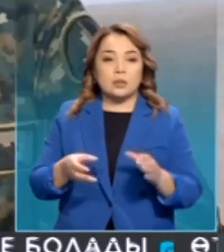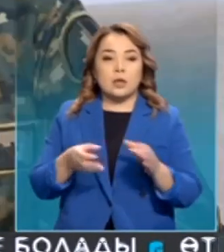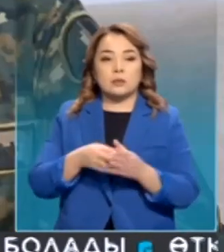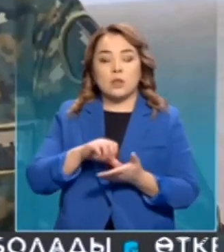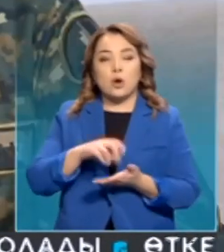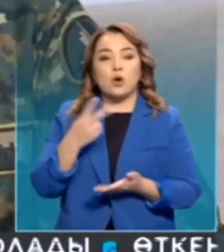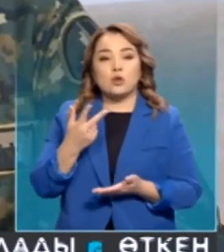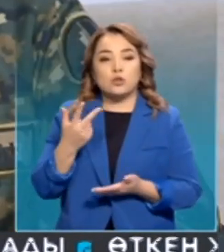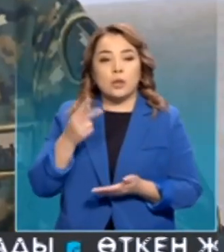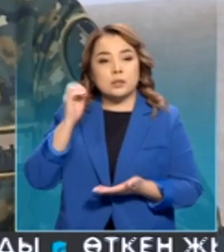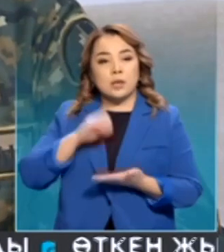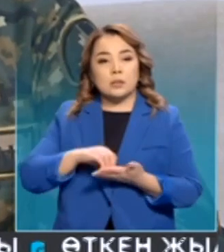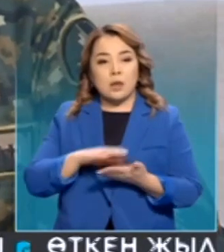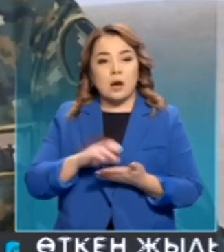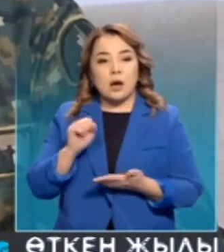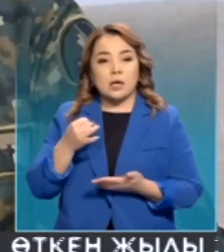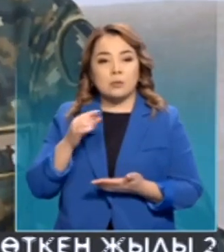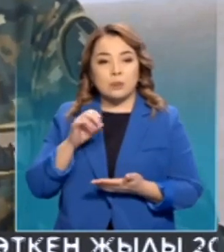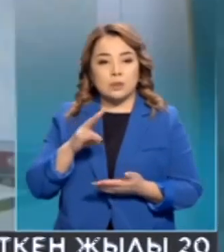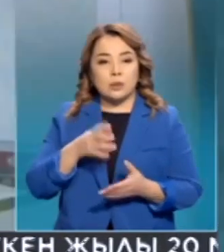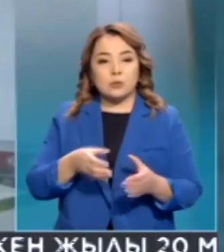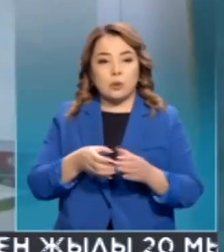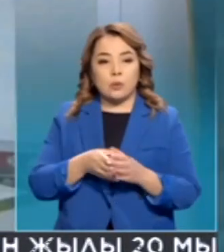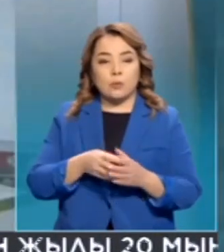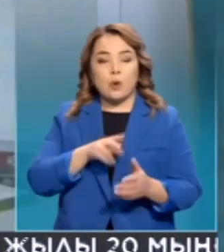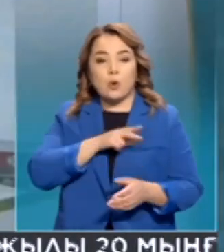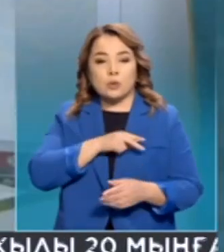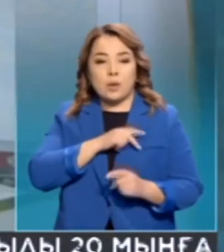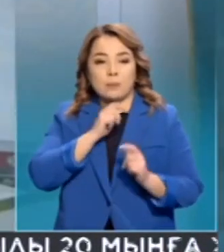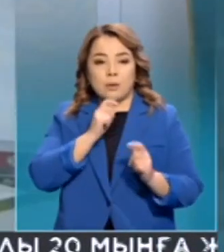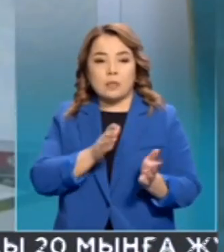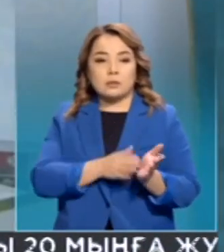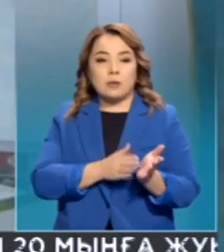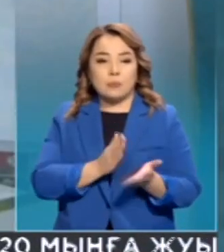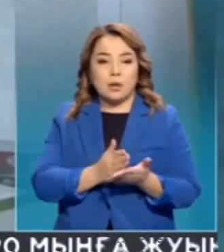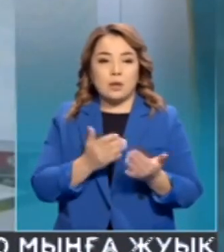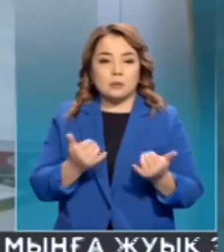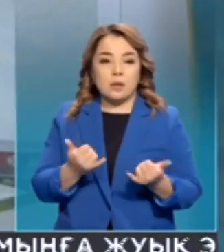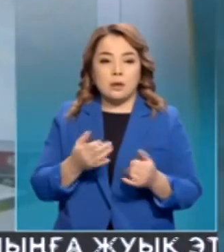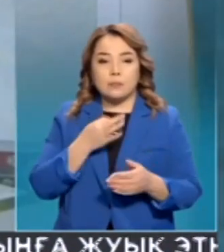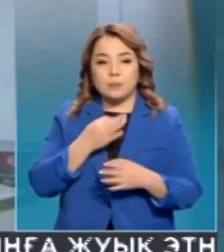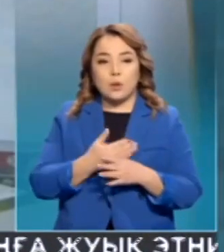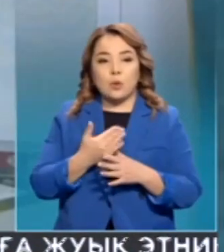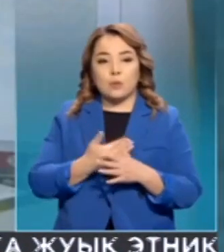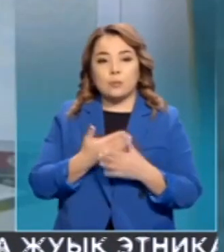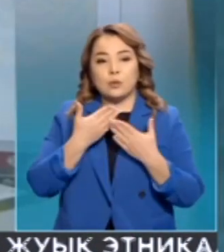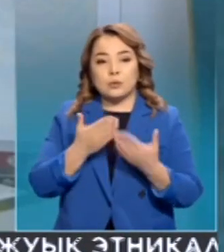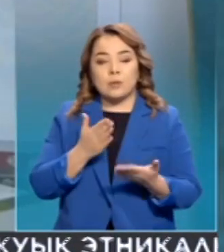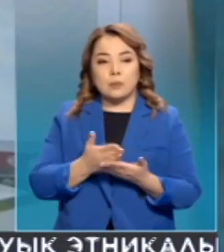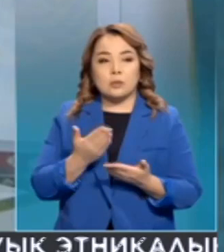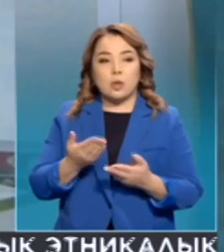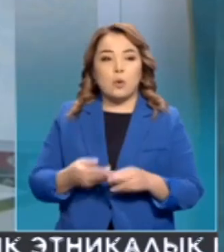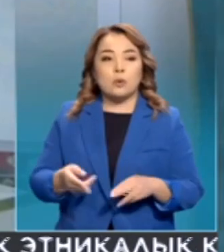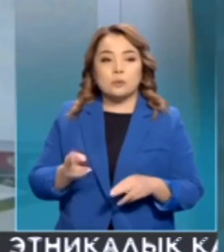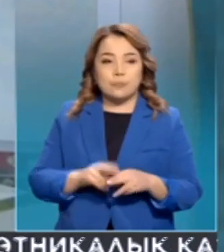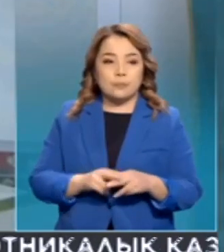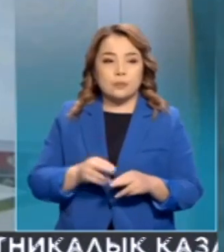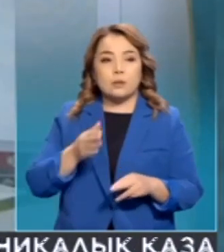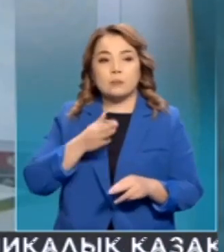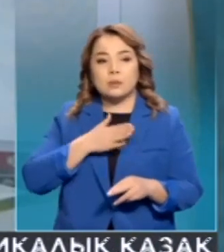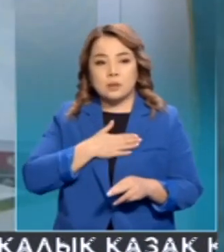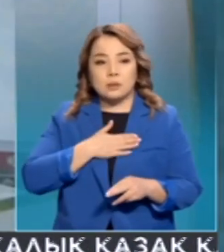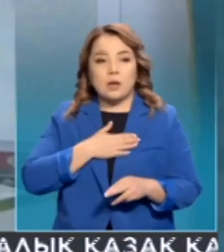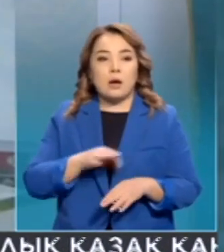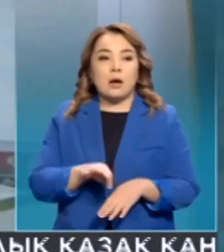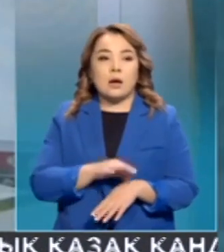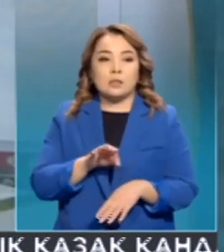3-ші дәрежелі айбын орденімен марапатталған. Андрей деген көршім орыс жігіті есік қағып көмек сұрап келді. Осылай